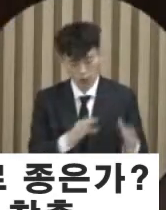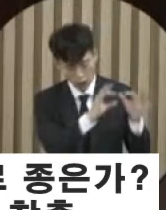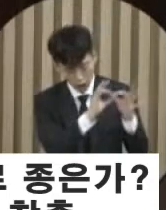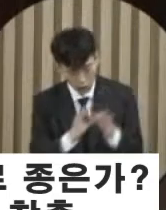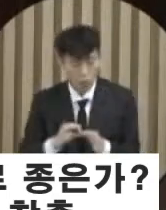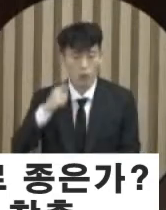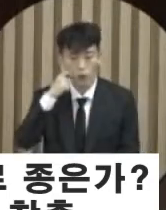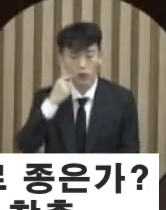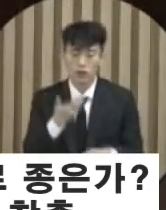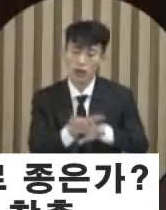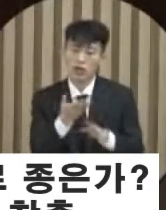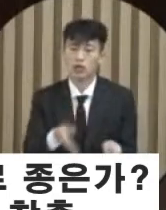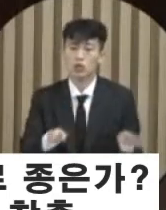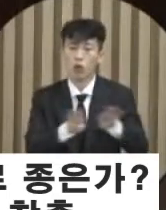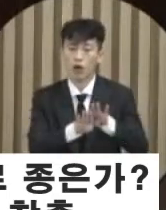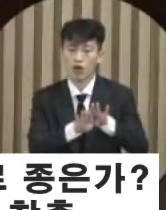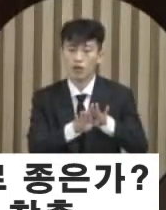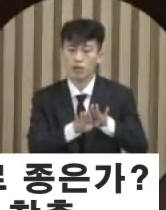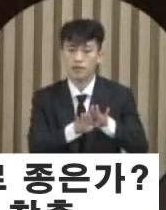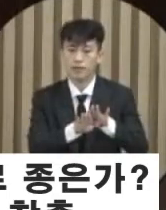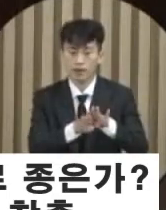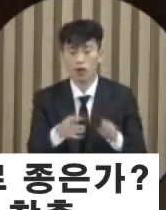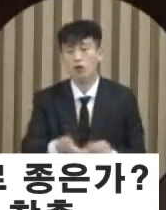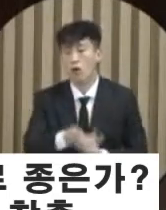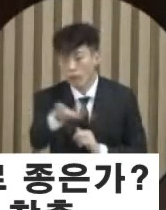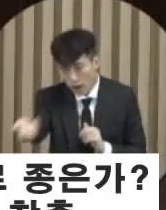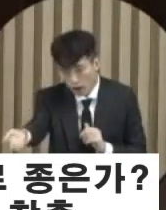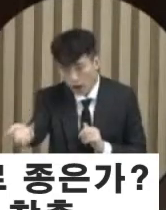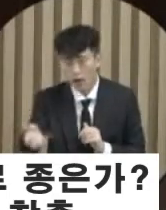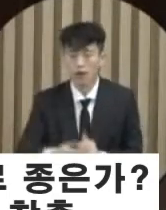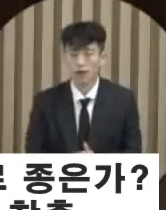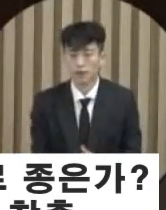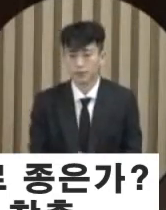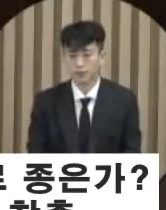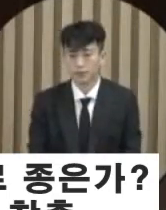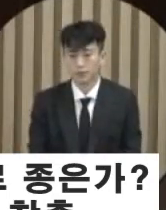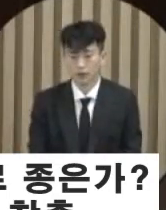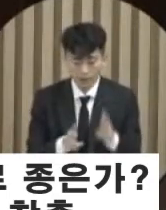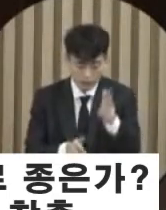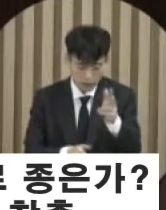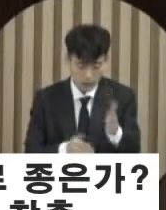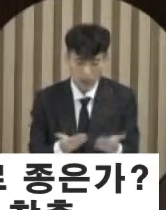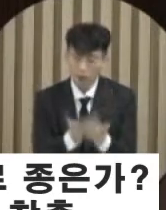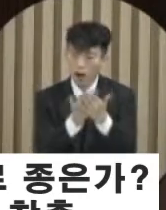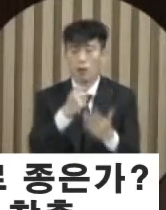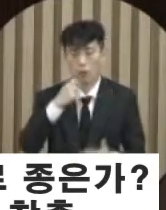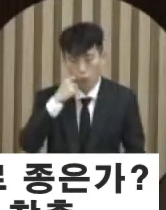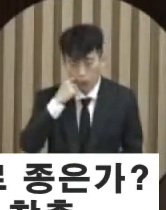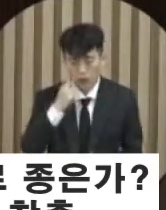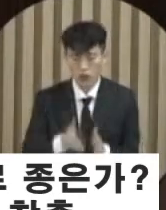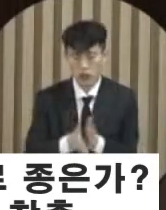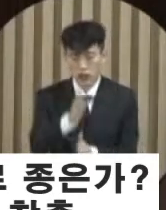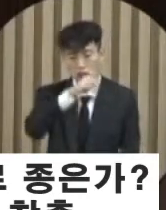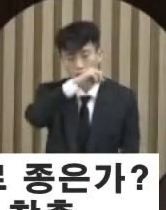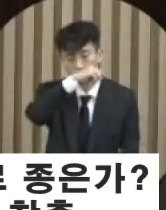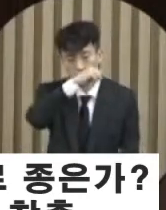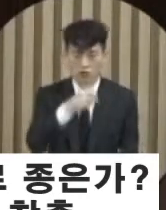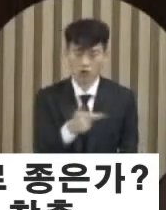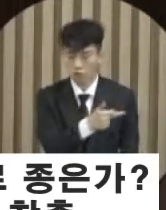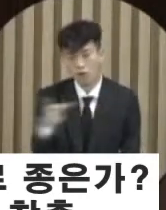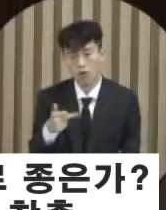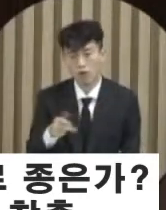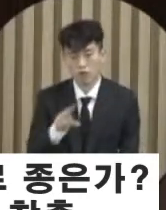다른 기관으로 넘어갈 뿐만 아니라 대규모 개발 사업이 제대로 완료되지 못하고 다시 시에서 추가로 막대한 비용을 부담해야 하는 시의